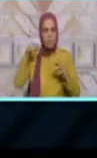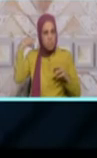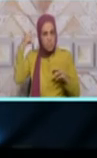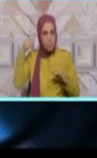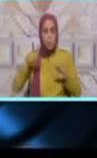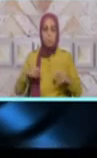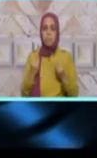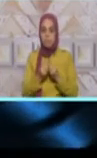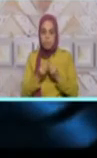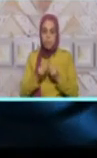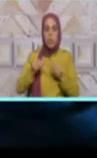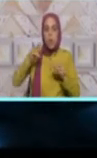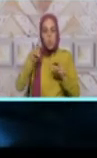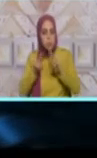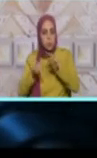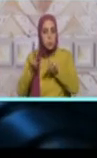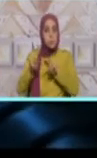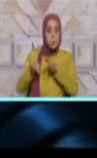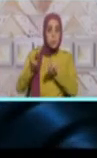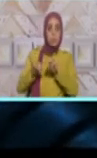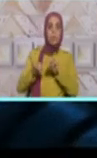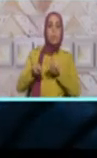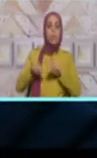يتم تهريبها او شرائها بملاليم